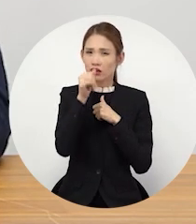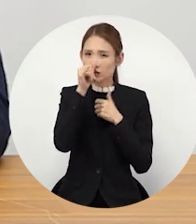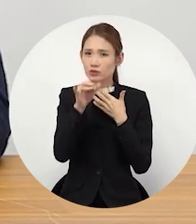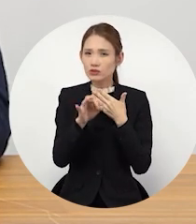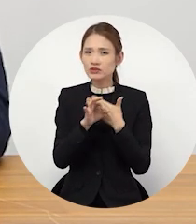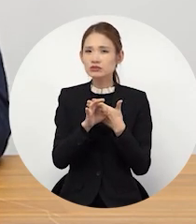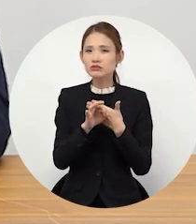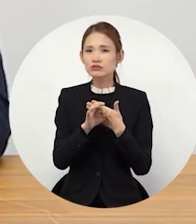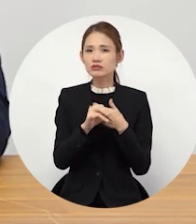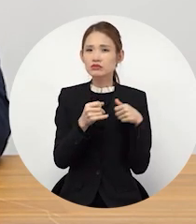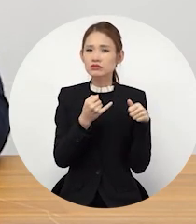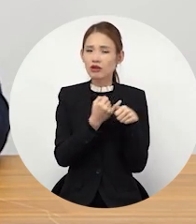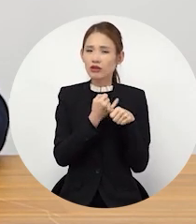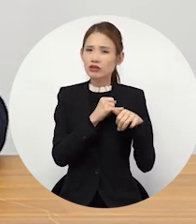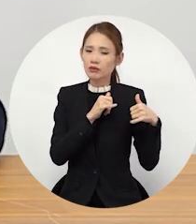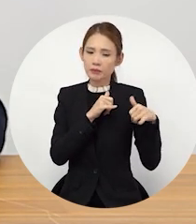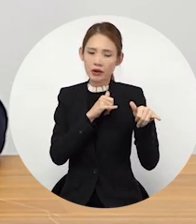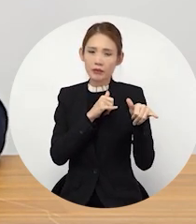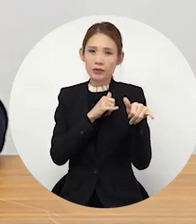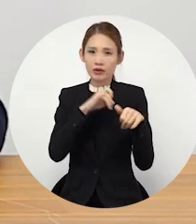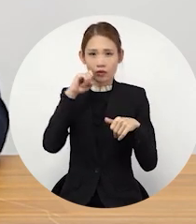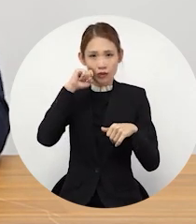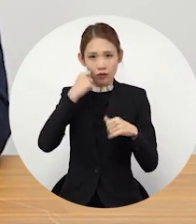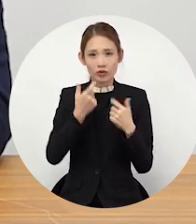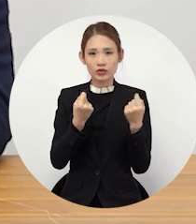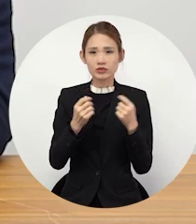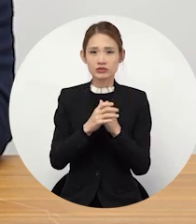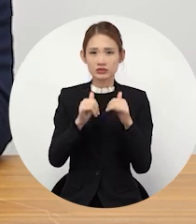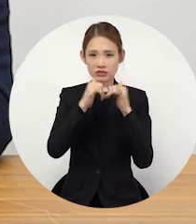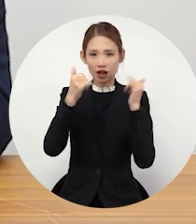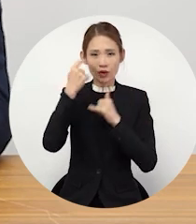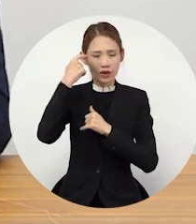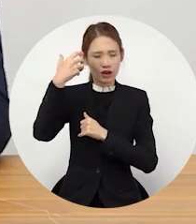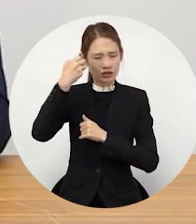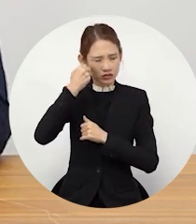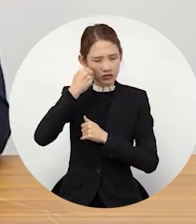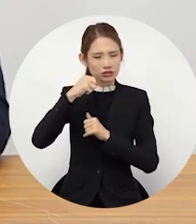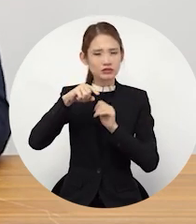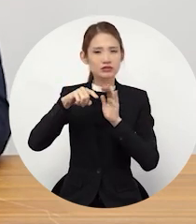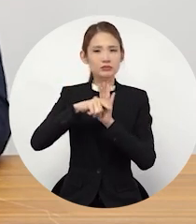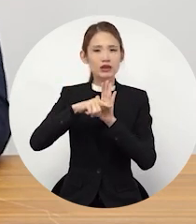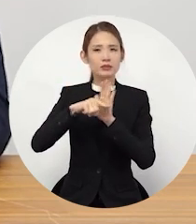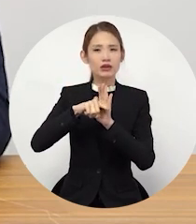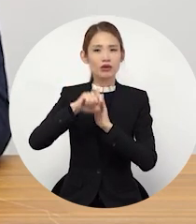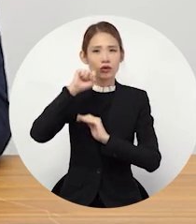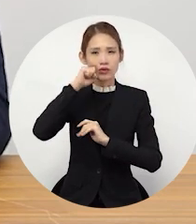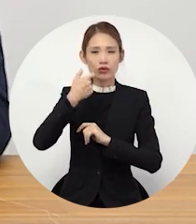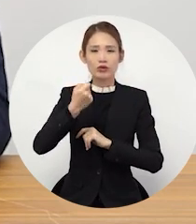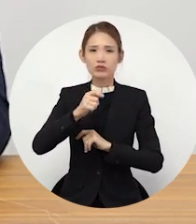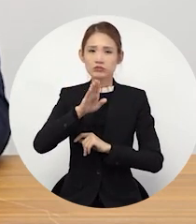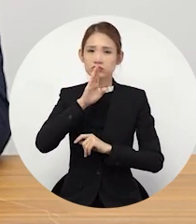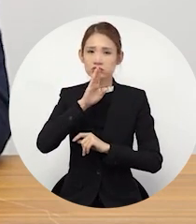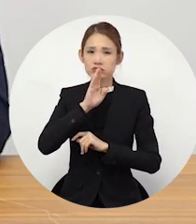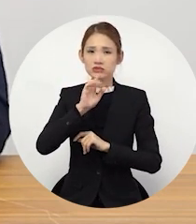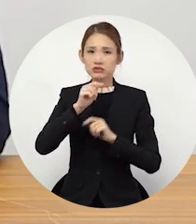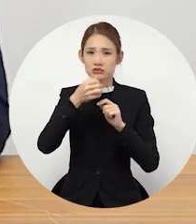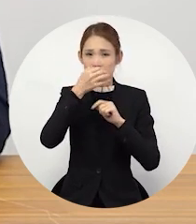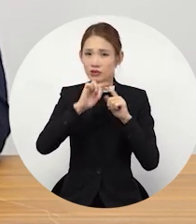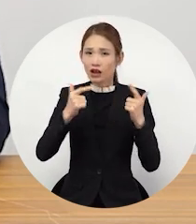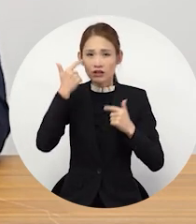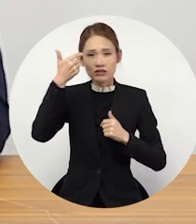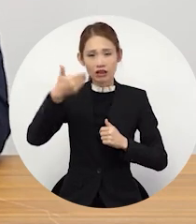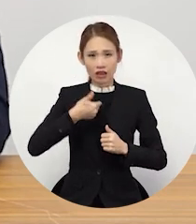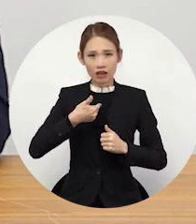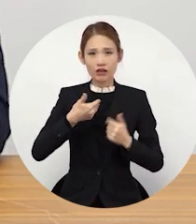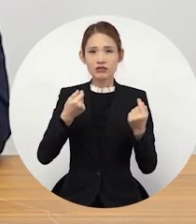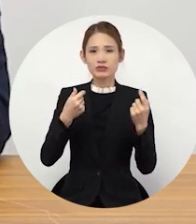장애 가지고 있으면 데이트도 잘 못할 것이며 사회적 인식도 좋지 않기 때문에 솔직히 연애 힘든 거 사실 아닌가요?